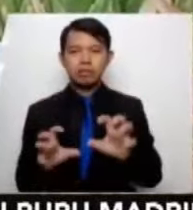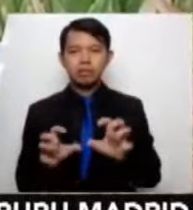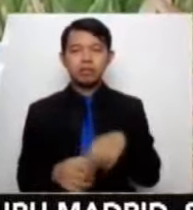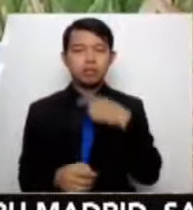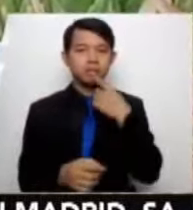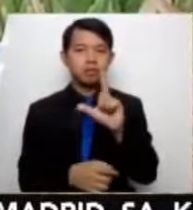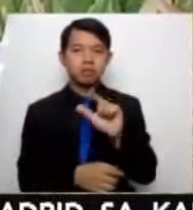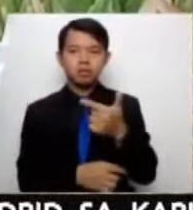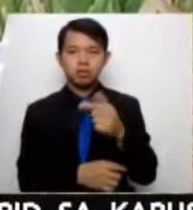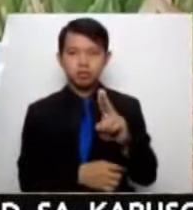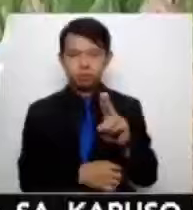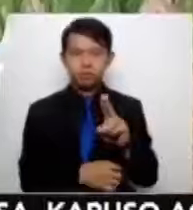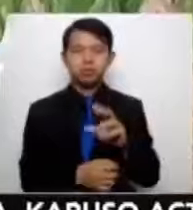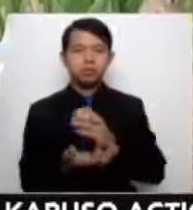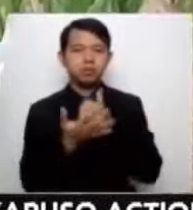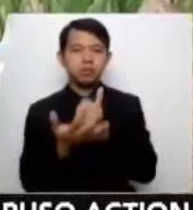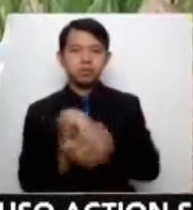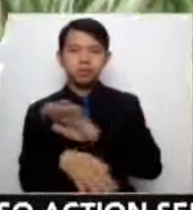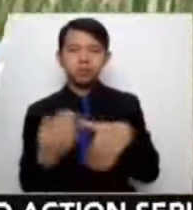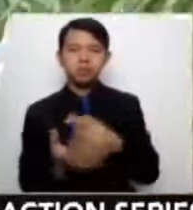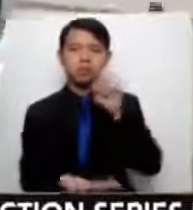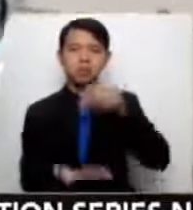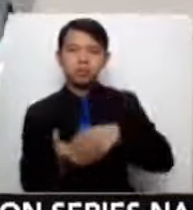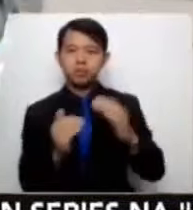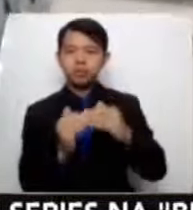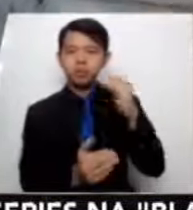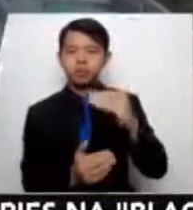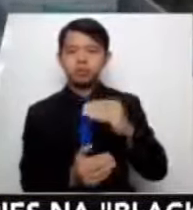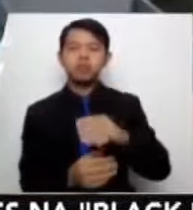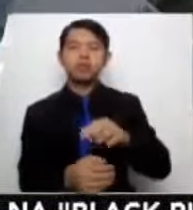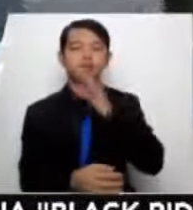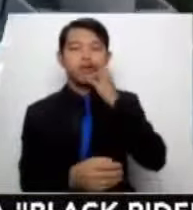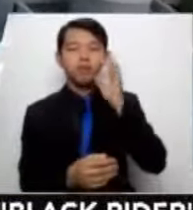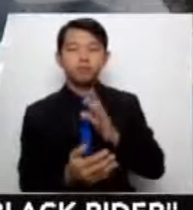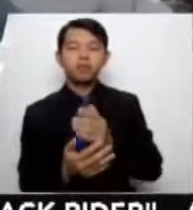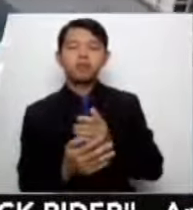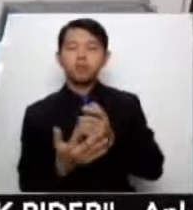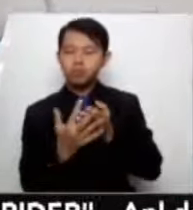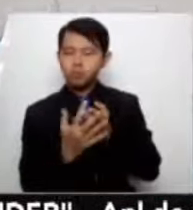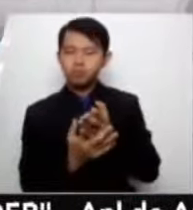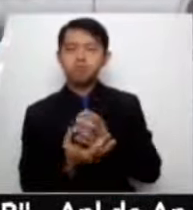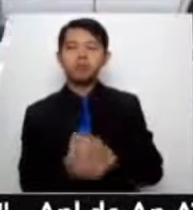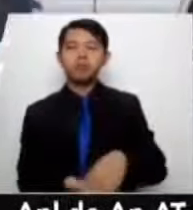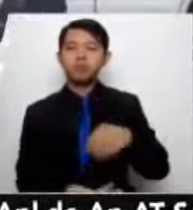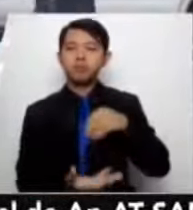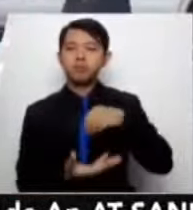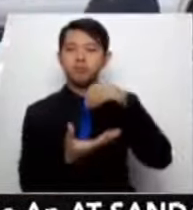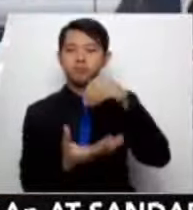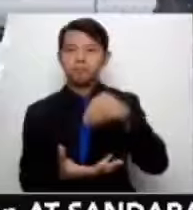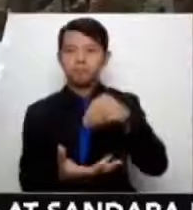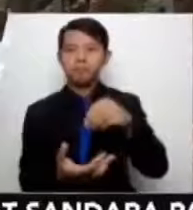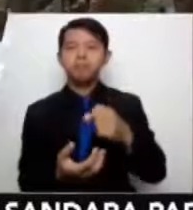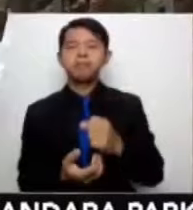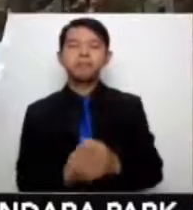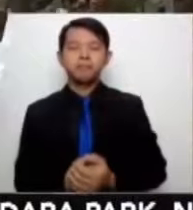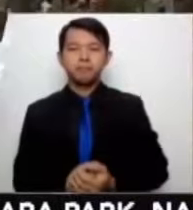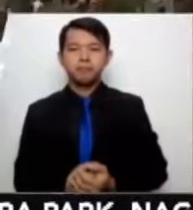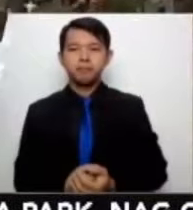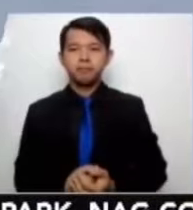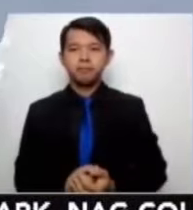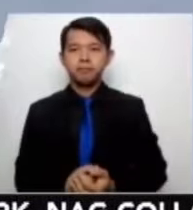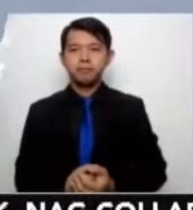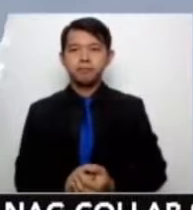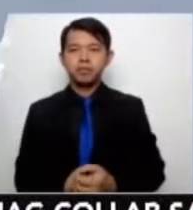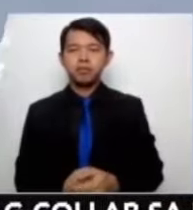1,000 magsasakaroon sa pamamagitan ng Calamity Fund. Dama rin ang pag-init ng panahon sa summer capital ng bansa, ang